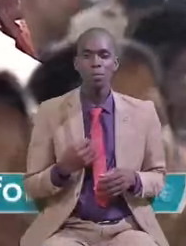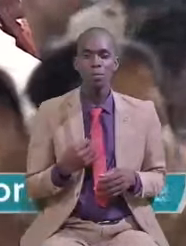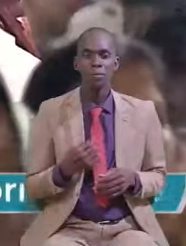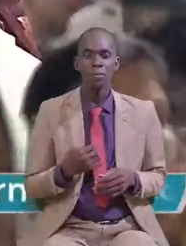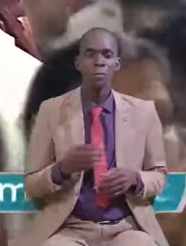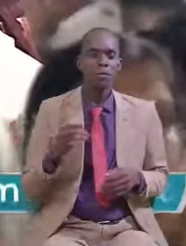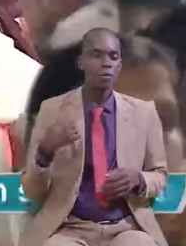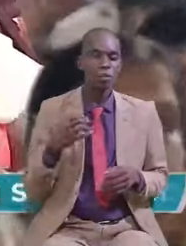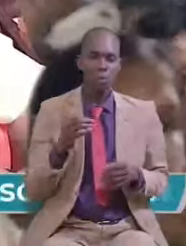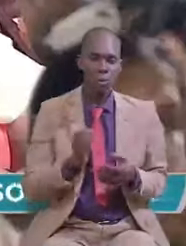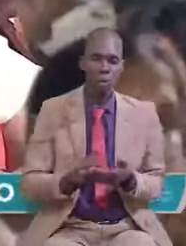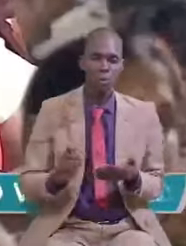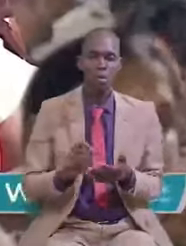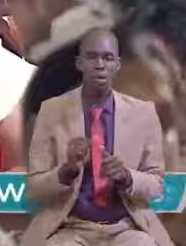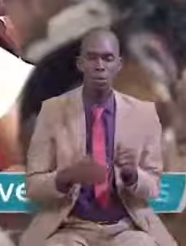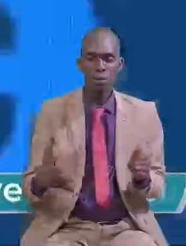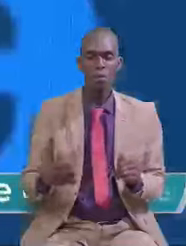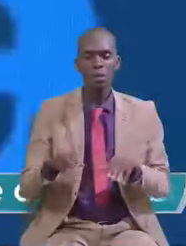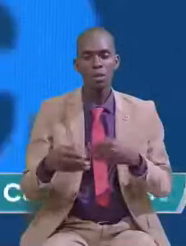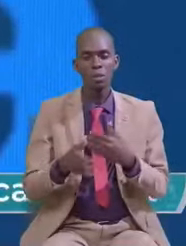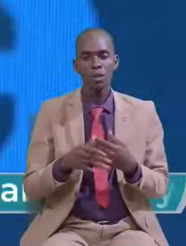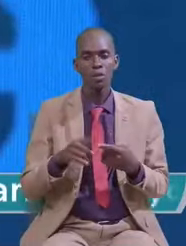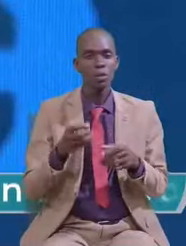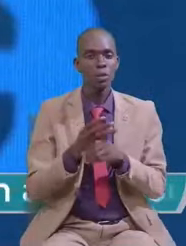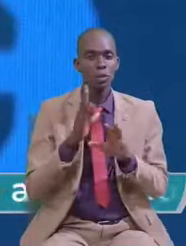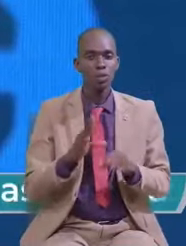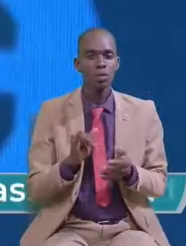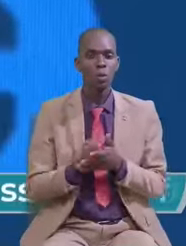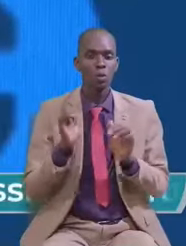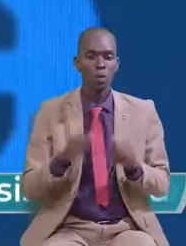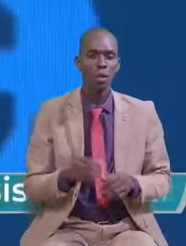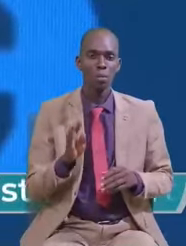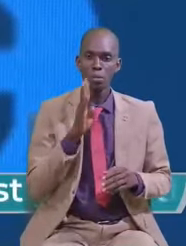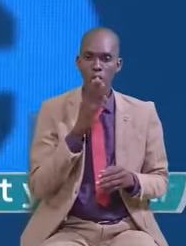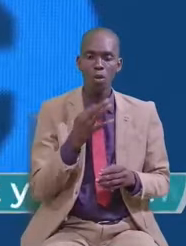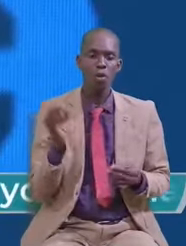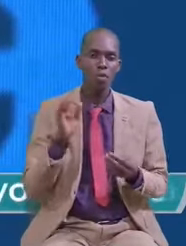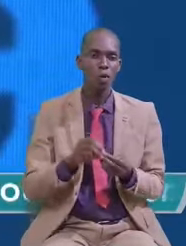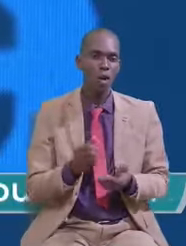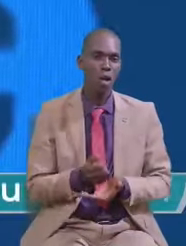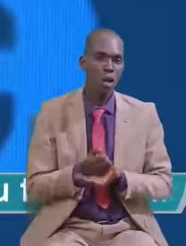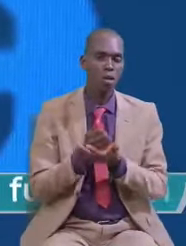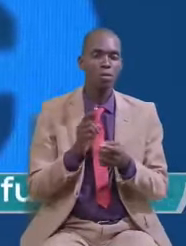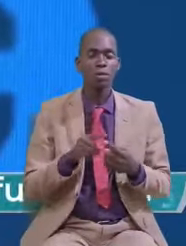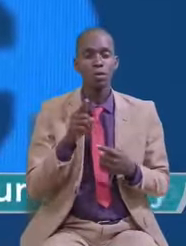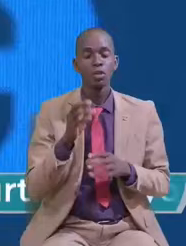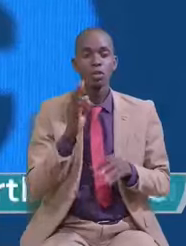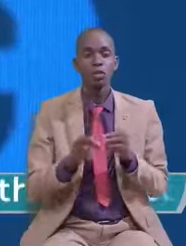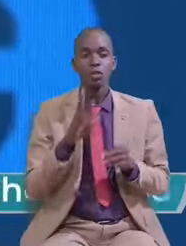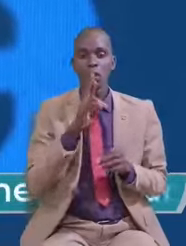allez remplir la fiche là. Et puis, vous soumettez